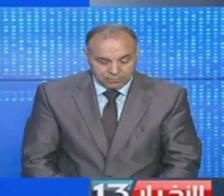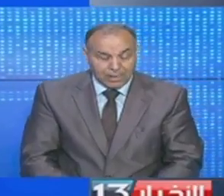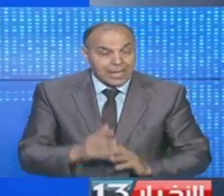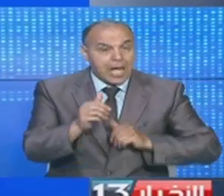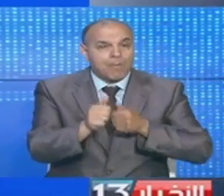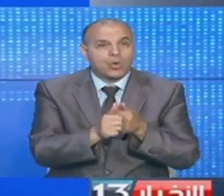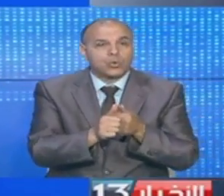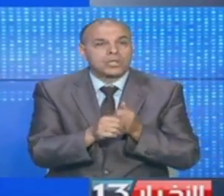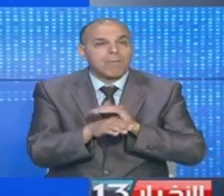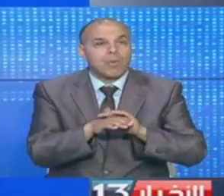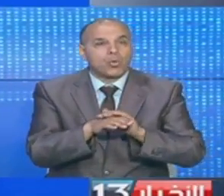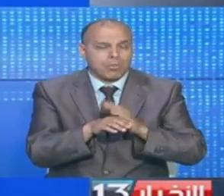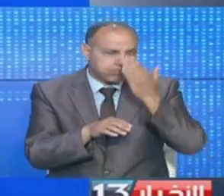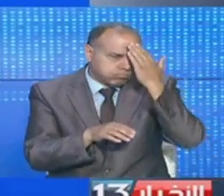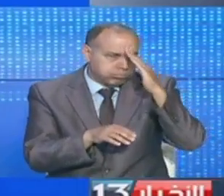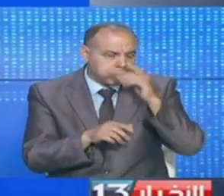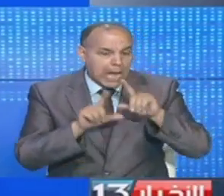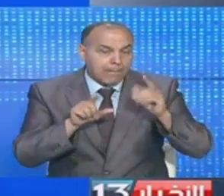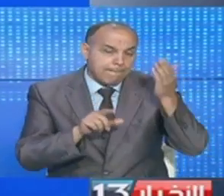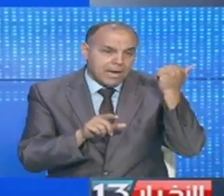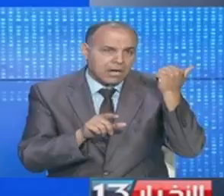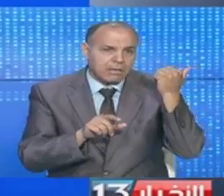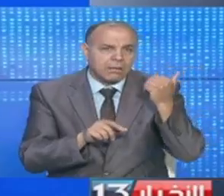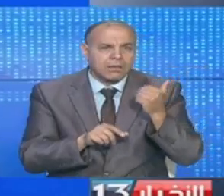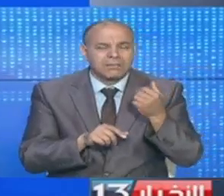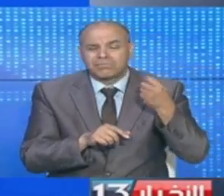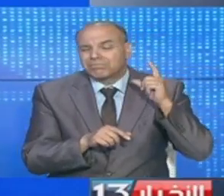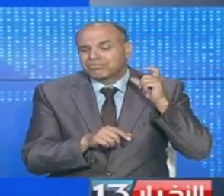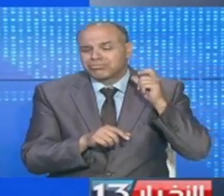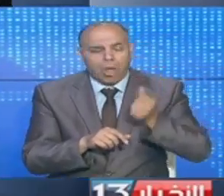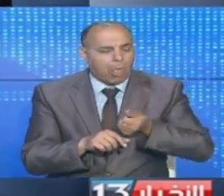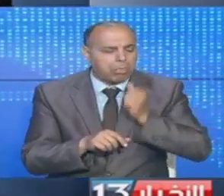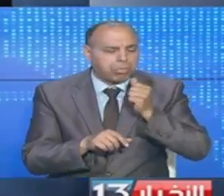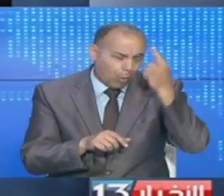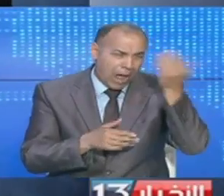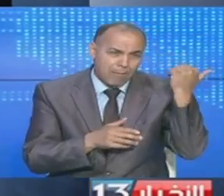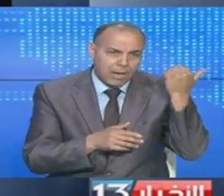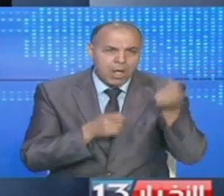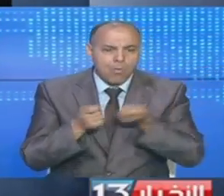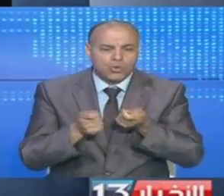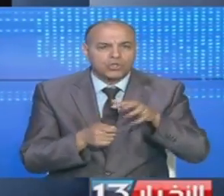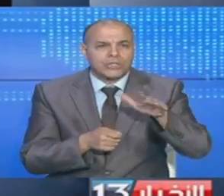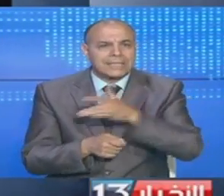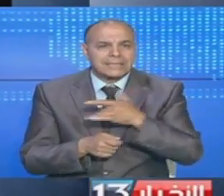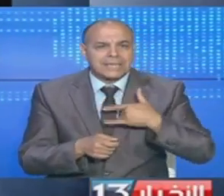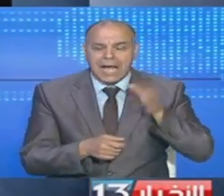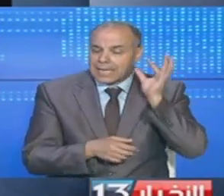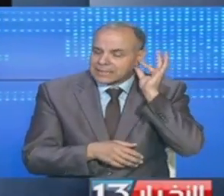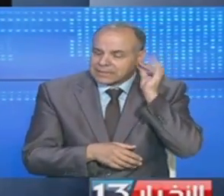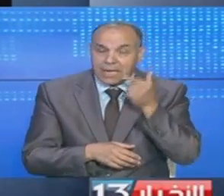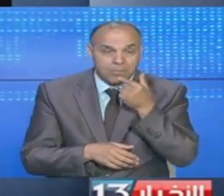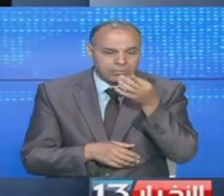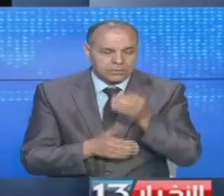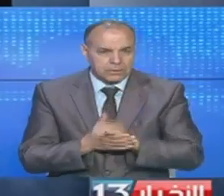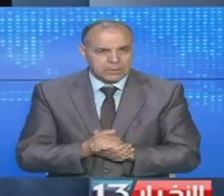متابعة لقضية ما عرف أعلاميا بتعاطي عطر القوارص، أفاد المدير الجهوي لصحة بالقصرين عبد